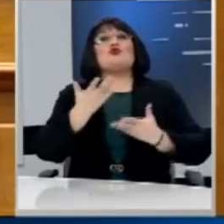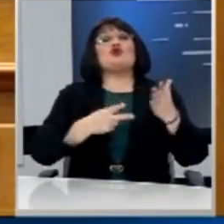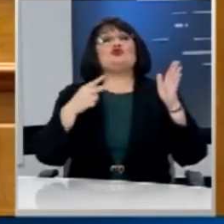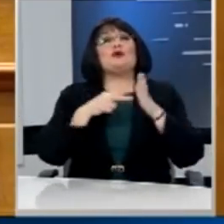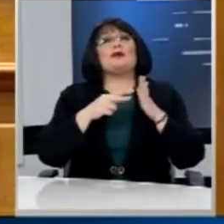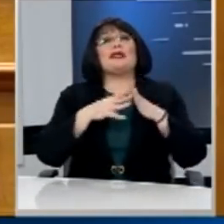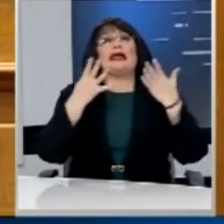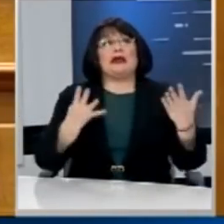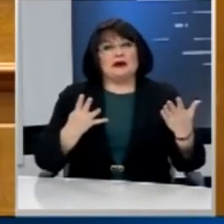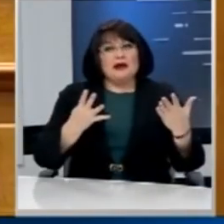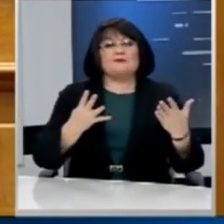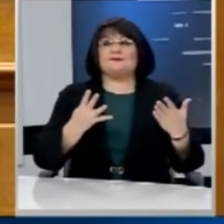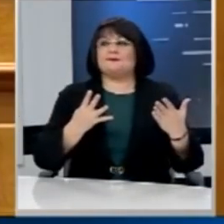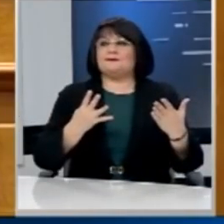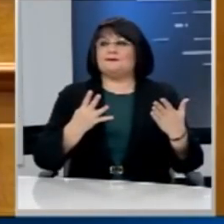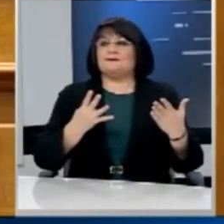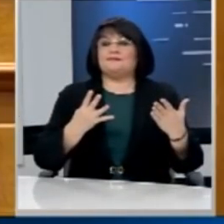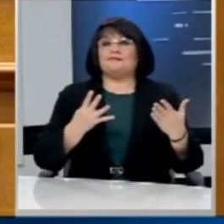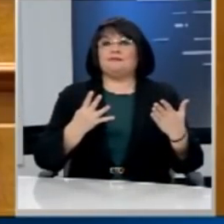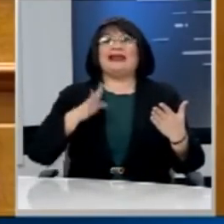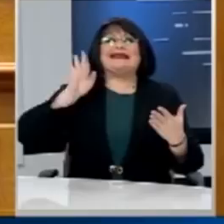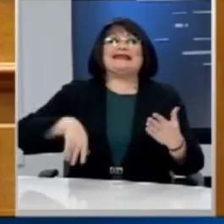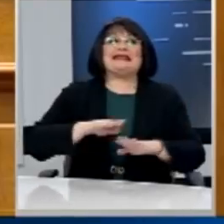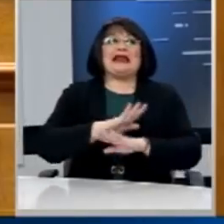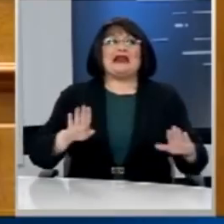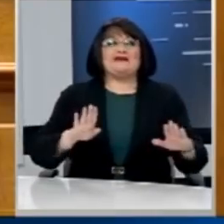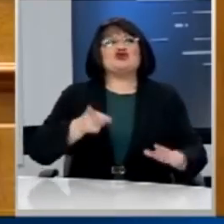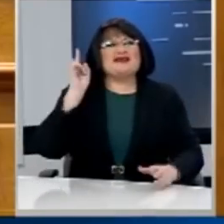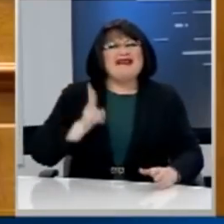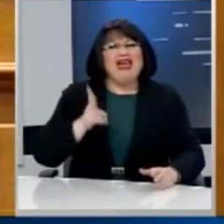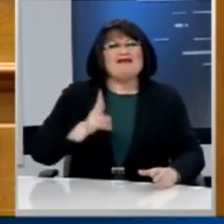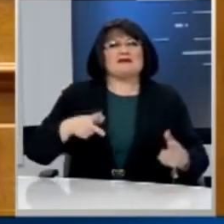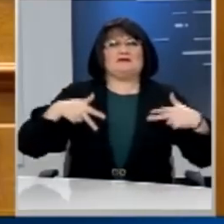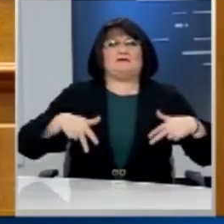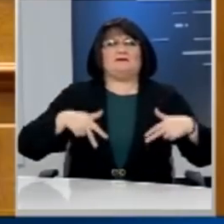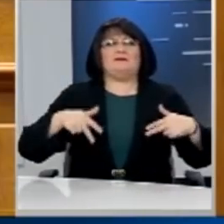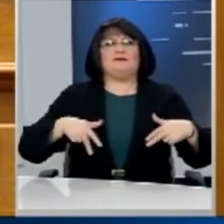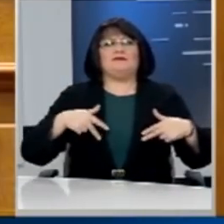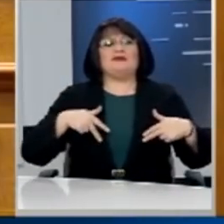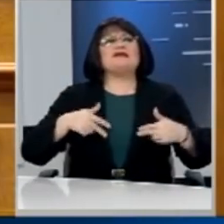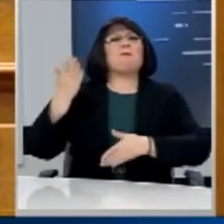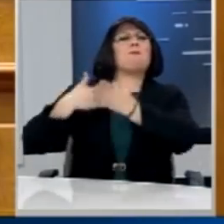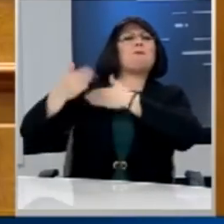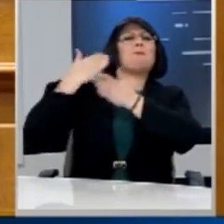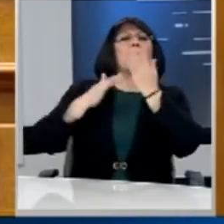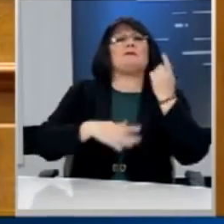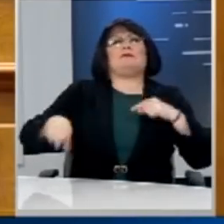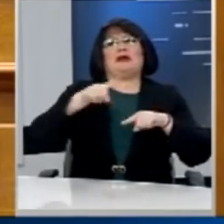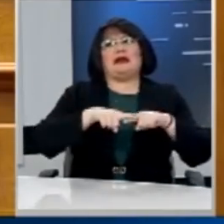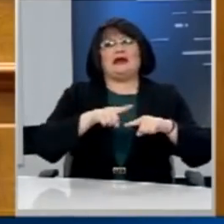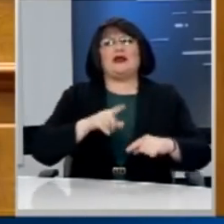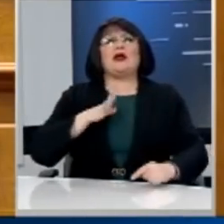προϋπολογισμός του 2019 θα ήταν ο τελευταίος μιας κακής κυβέρνησης που πήγε την Ελλάδα πίσω.